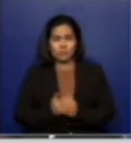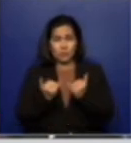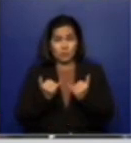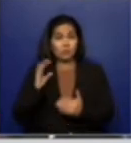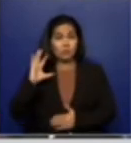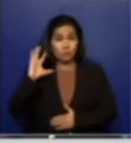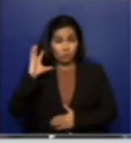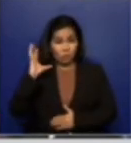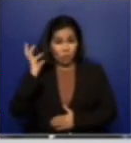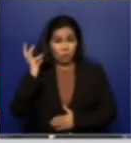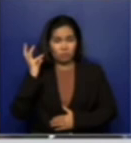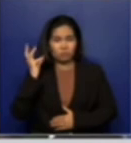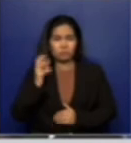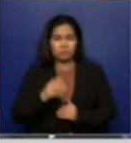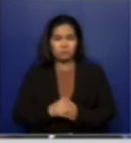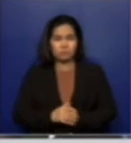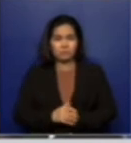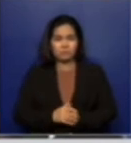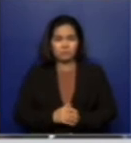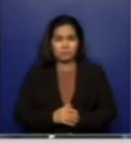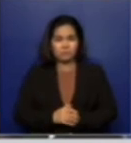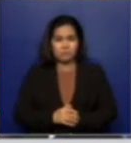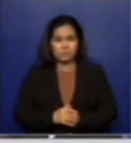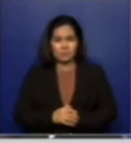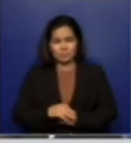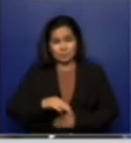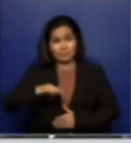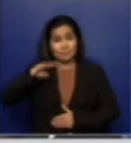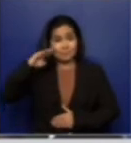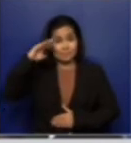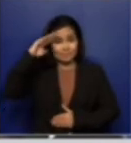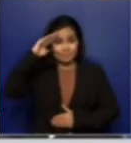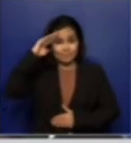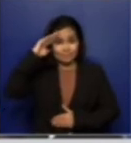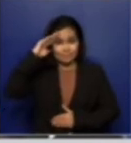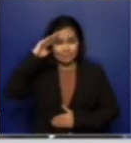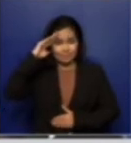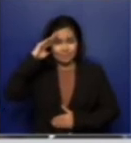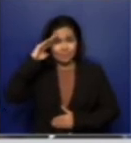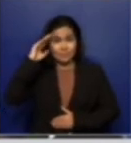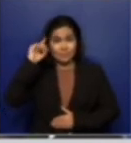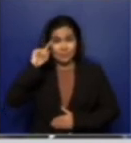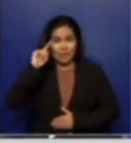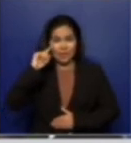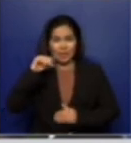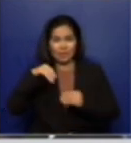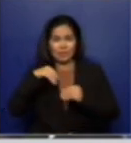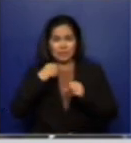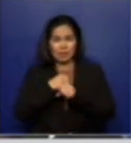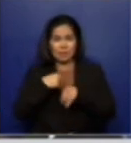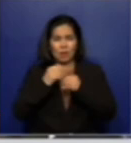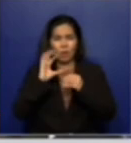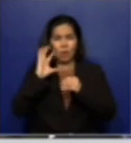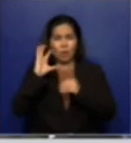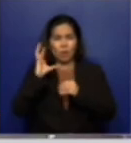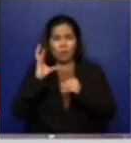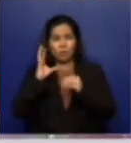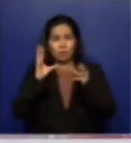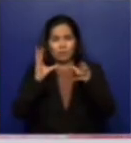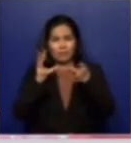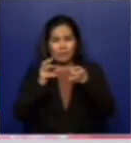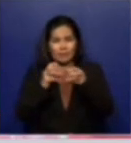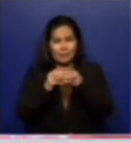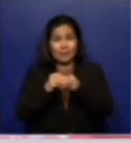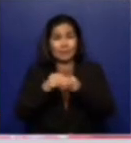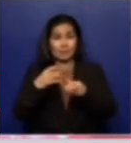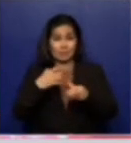จจุบันนี้กองทัพนี่เขามีแต่จะทำให้ขนาดเล็กลงนะครับและเขาต้องการ